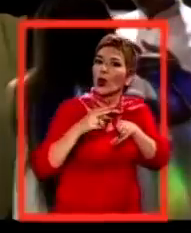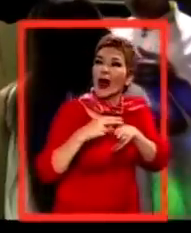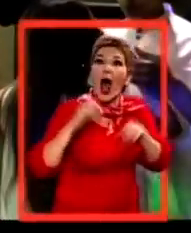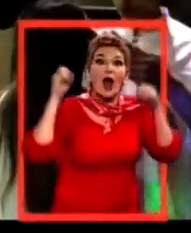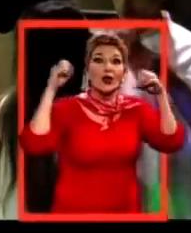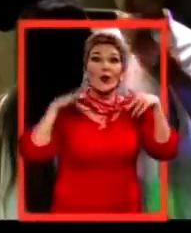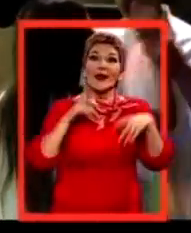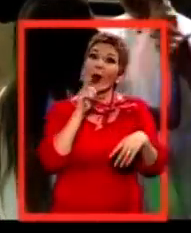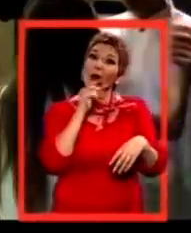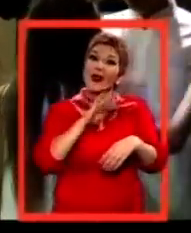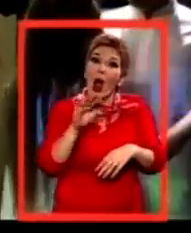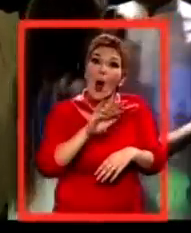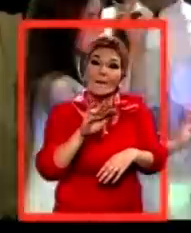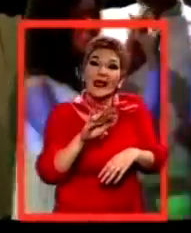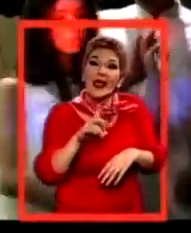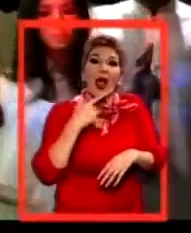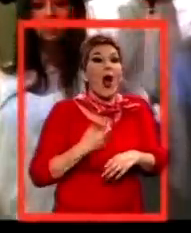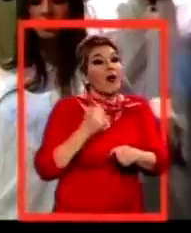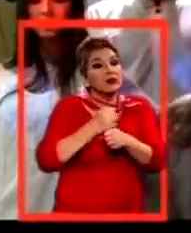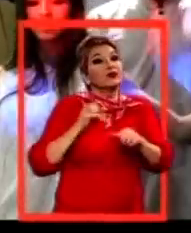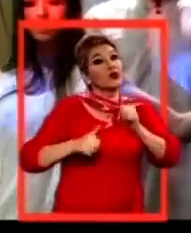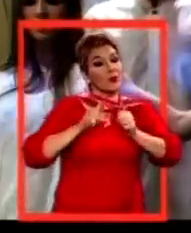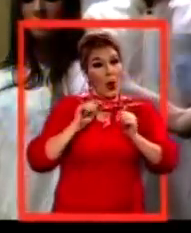în care copiii noștri s-au putut desfășura.